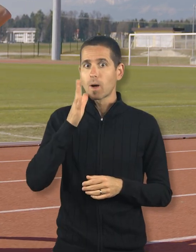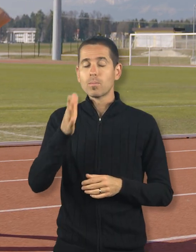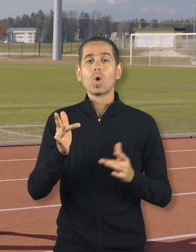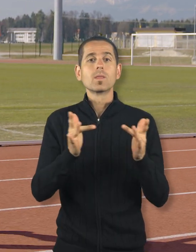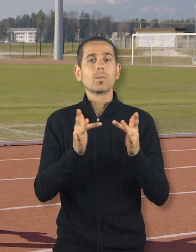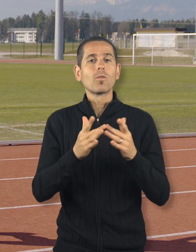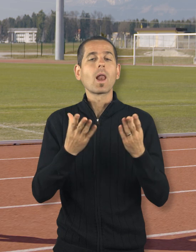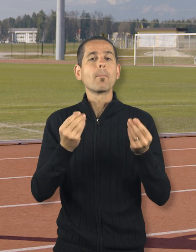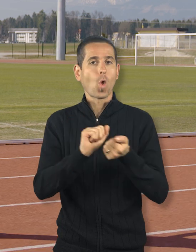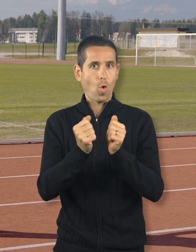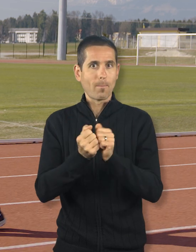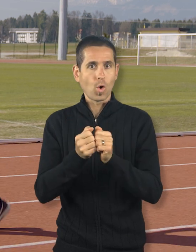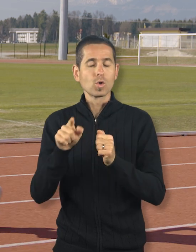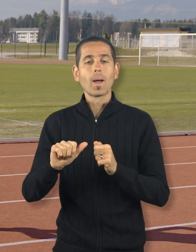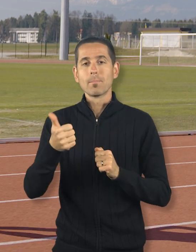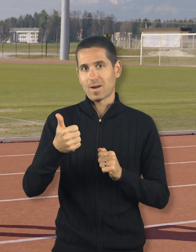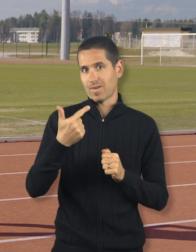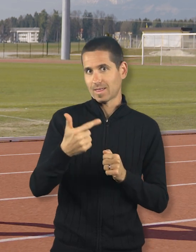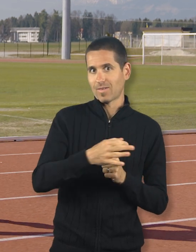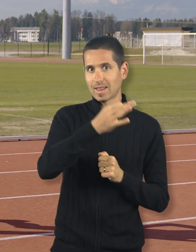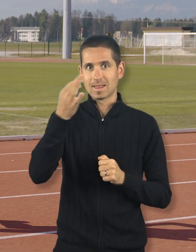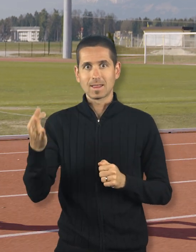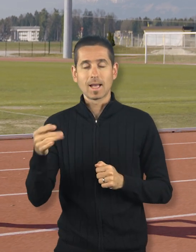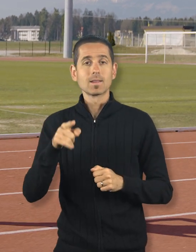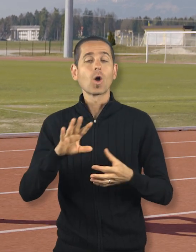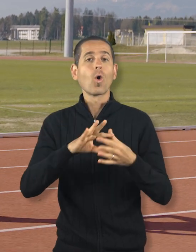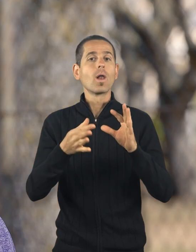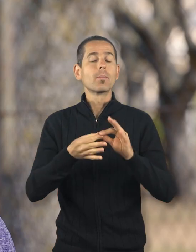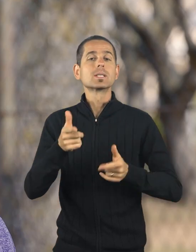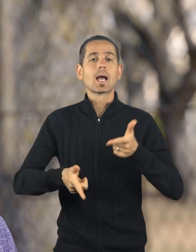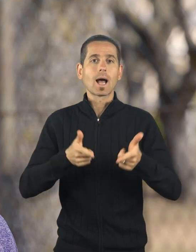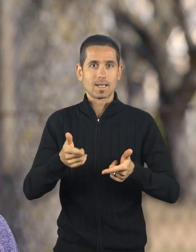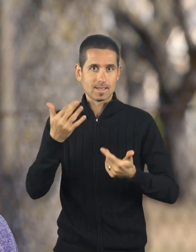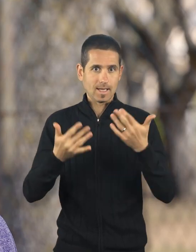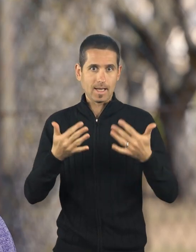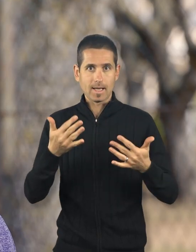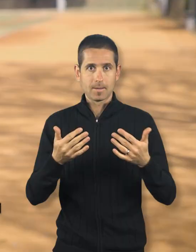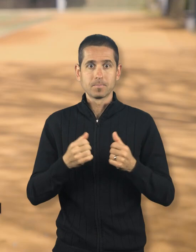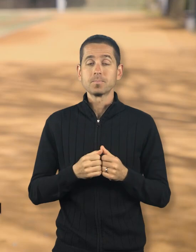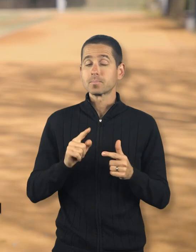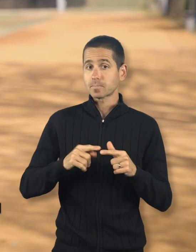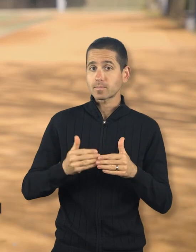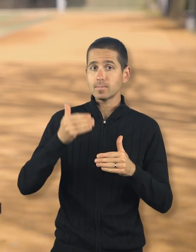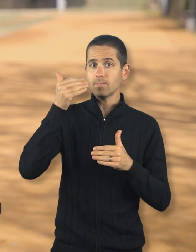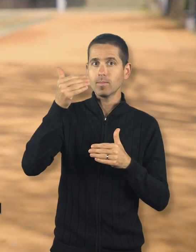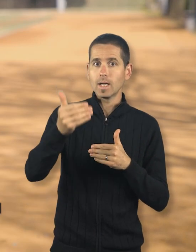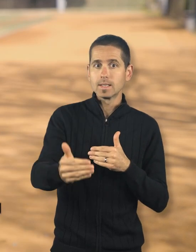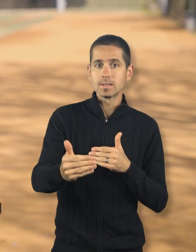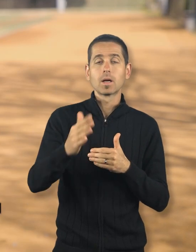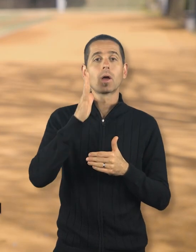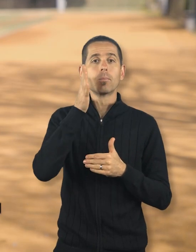Prva bo tekmovala mnogoboj, to je prve 2 dni teh olimpijskih atletskih iger. Kasneje bo pa